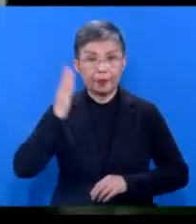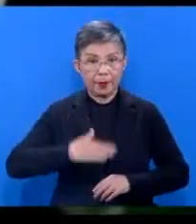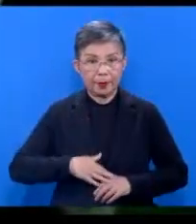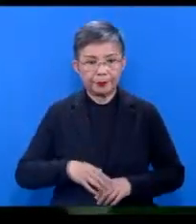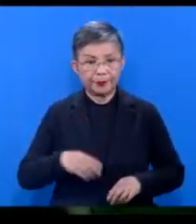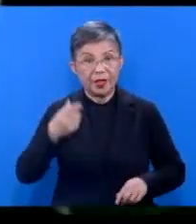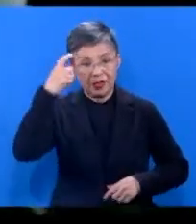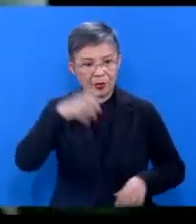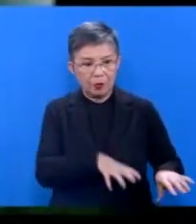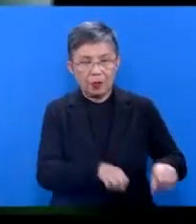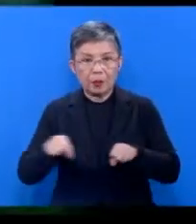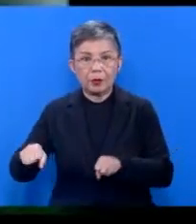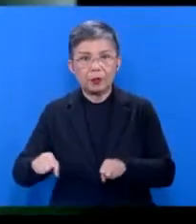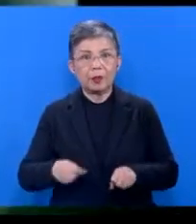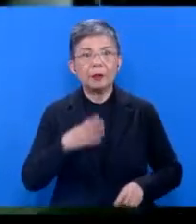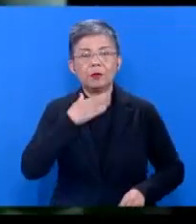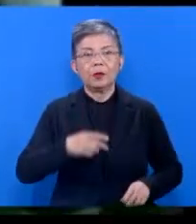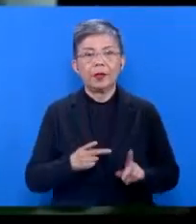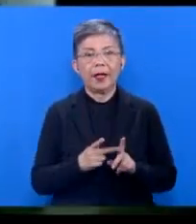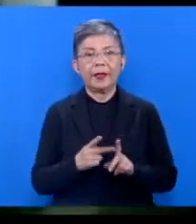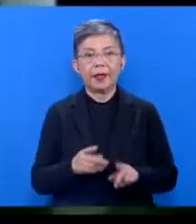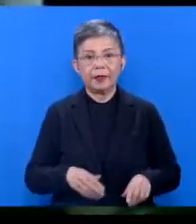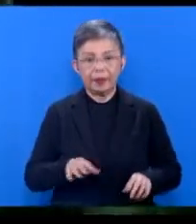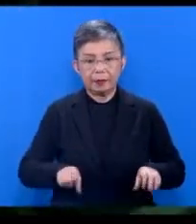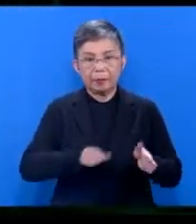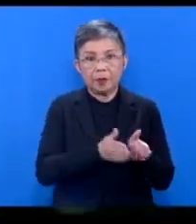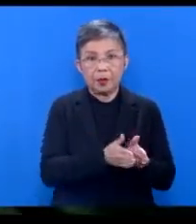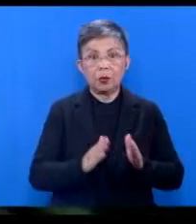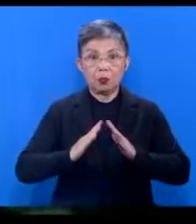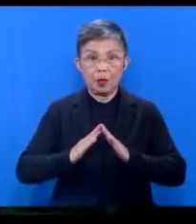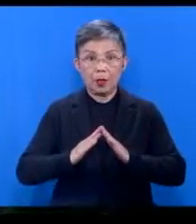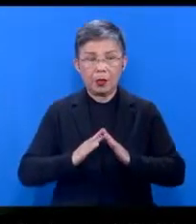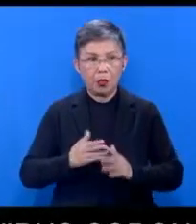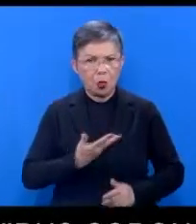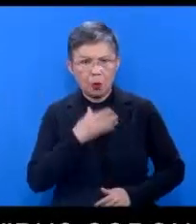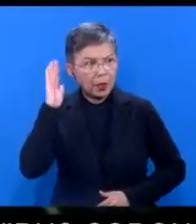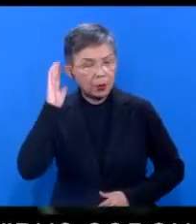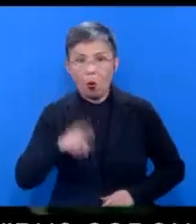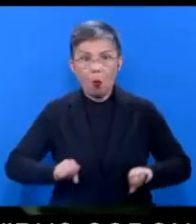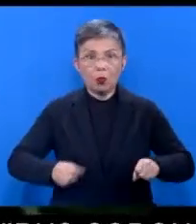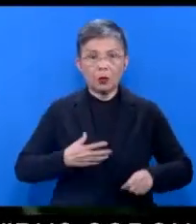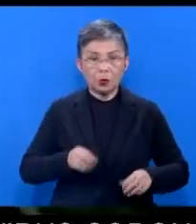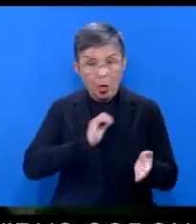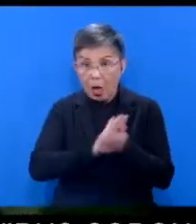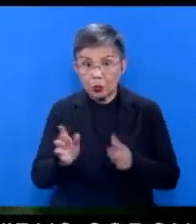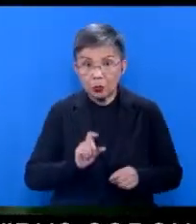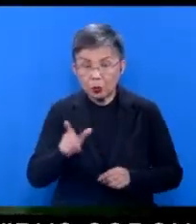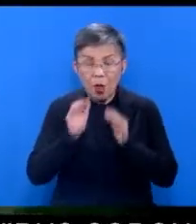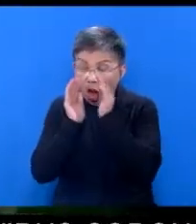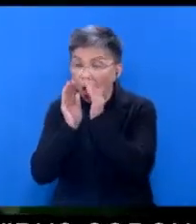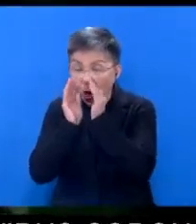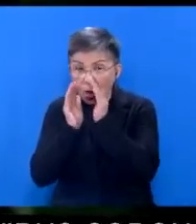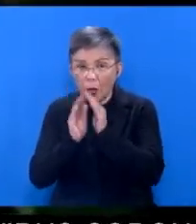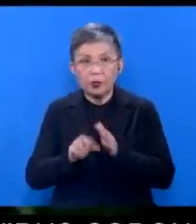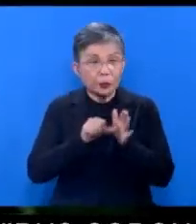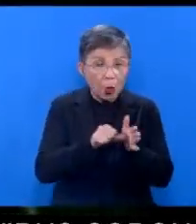kabur motor milik Hendra yang terparkir di teras rumahnya. Korban yang mendengar suara motornya dibawa kabur pelaku langsung berteriak